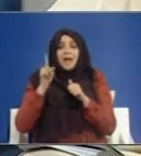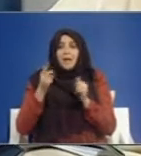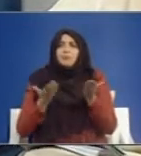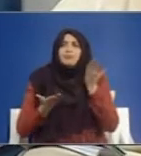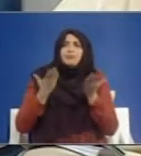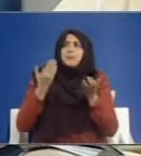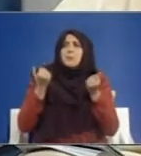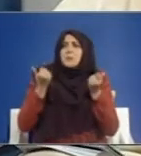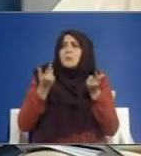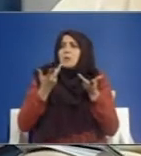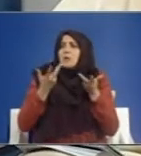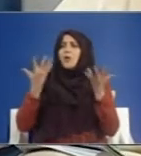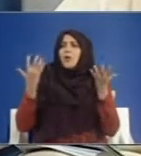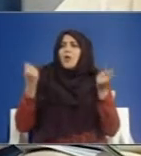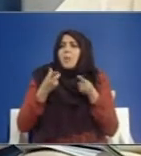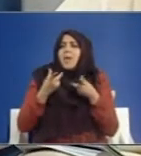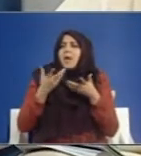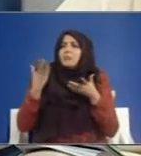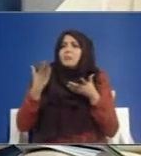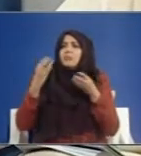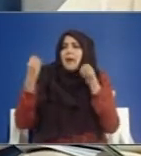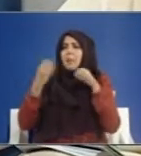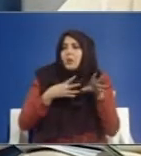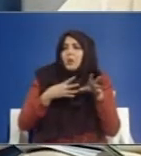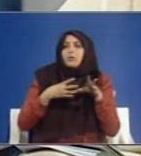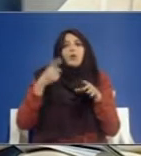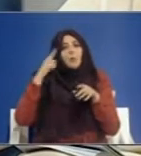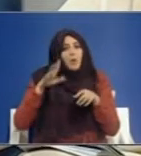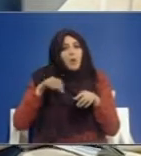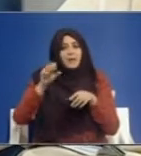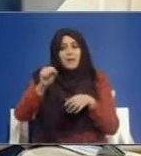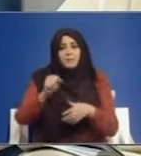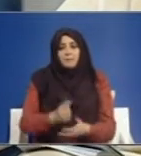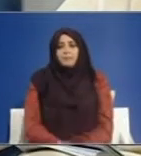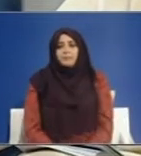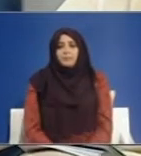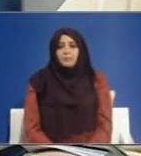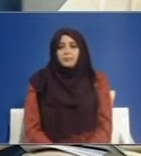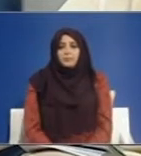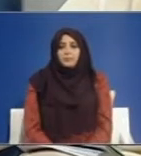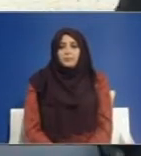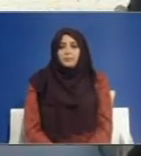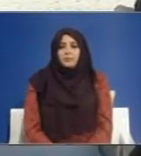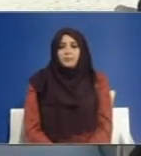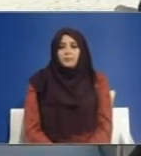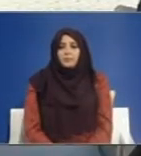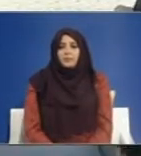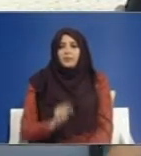وتحسب ما تركت لتقضيها. طيب شكرا جزيلا شيخنا. سيد أحمد كاين عندنا مكالمة؟